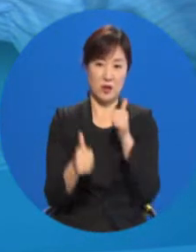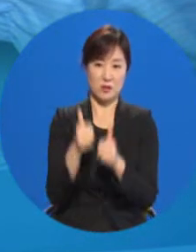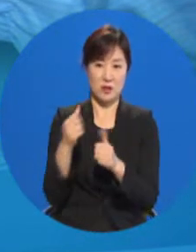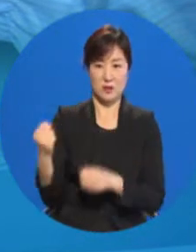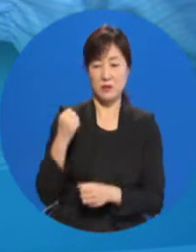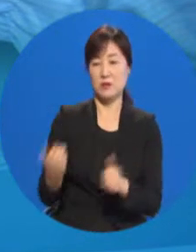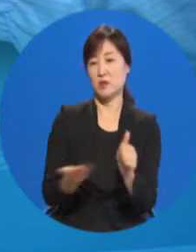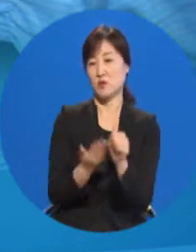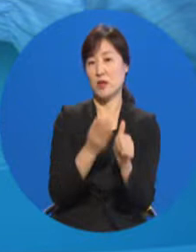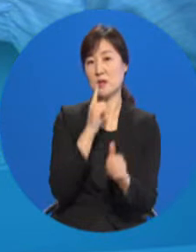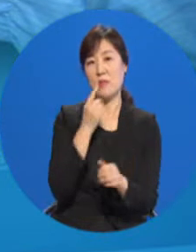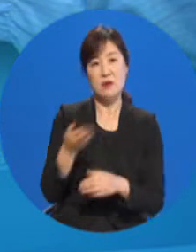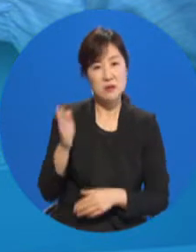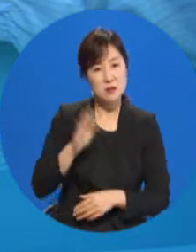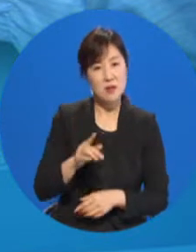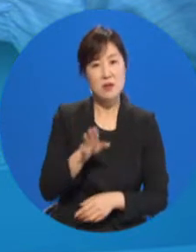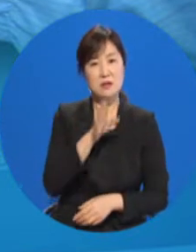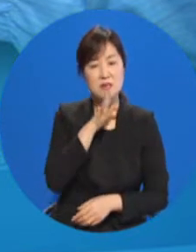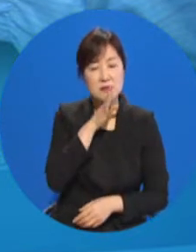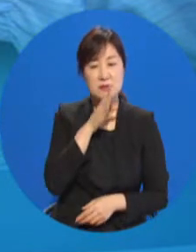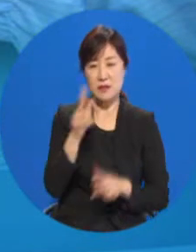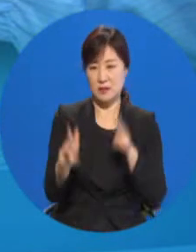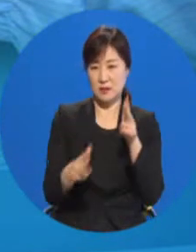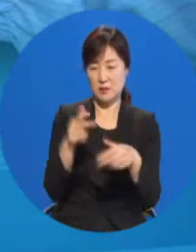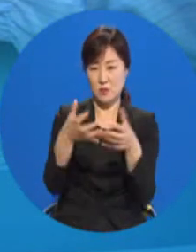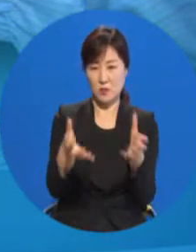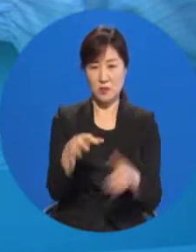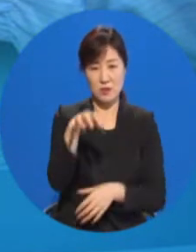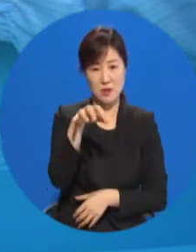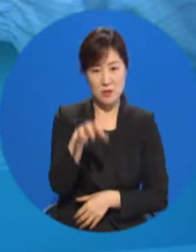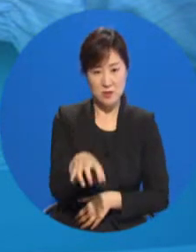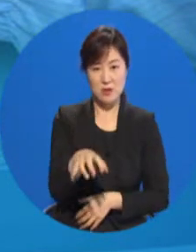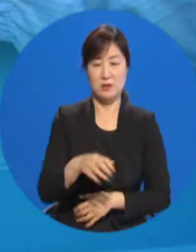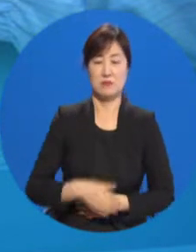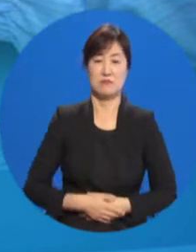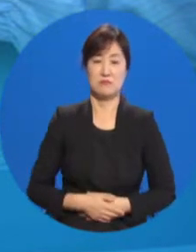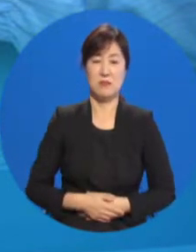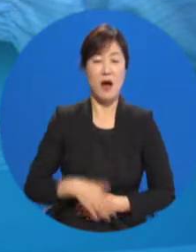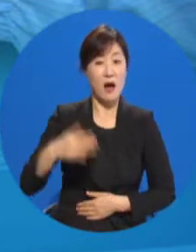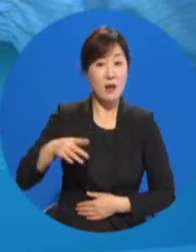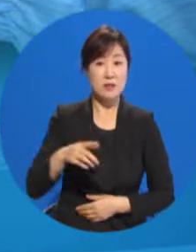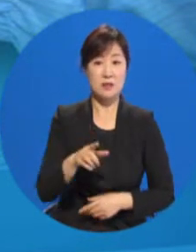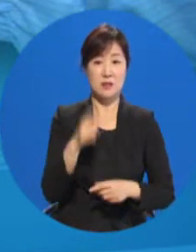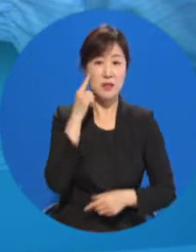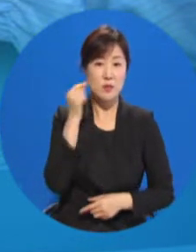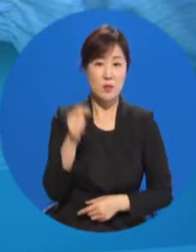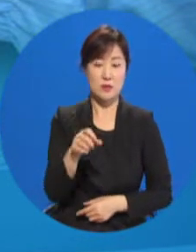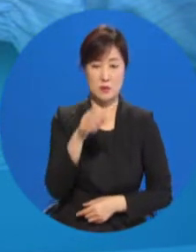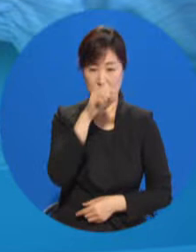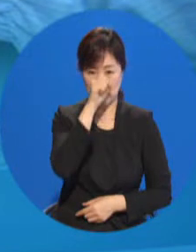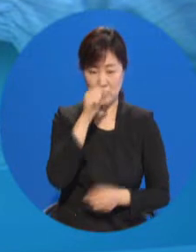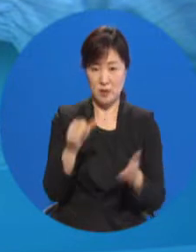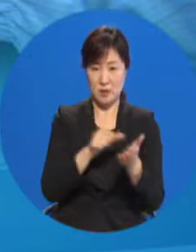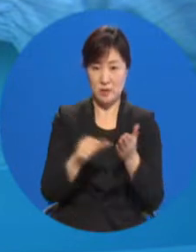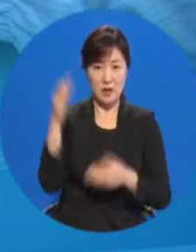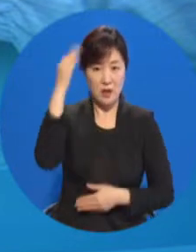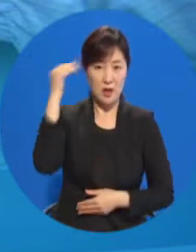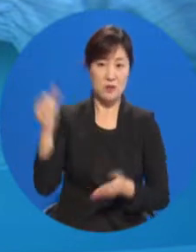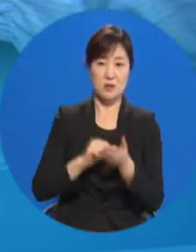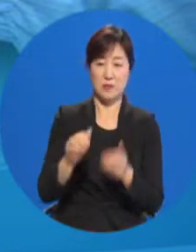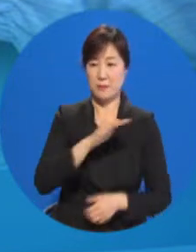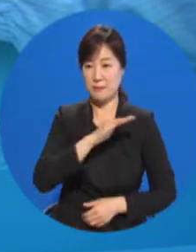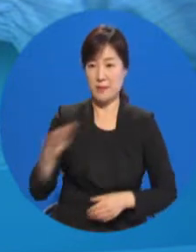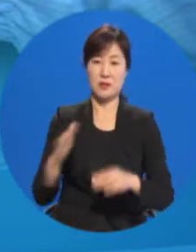실제 산업 현장에서는 공공기관과 공기업이 여전히 일본 제품을 선호하면서 우리 제품이 뒷전으로 밀리고